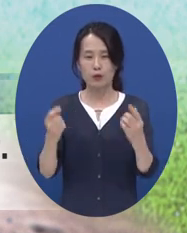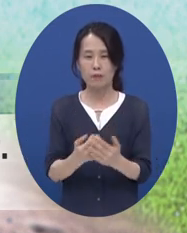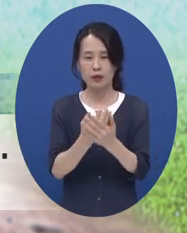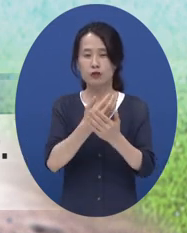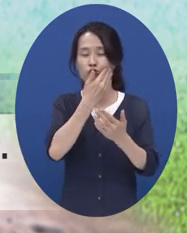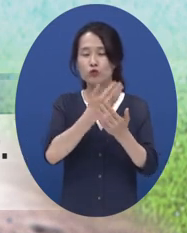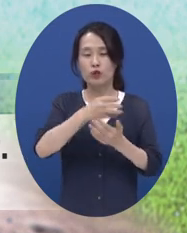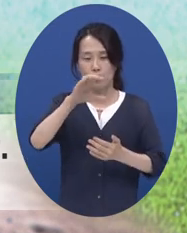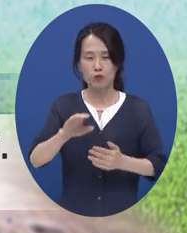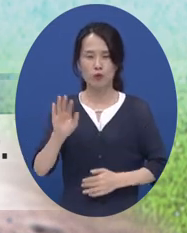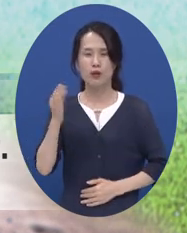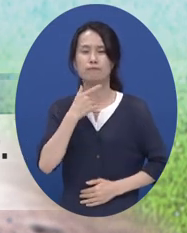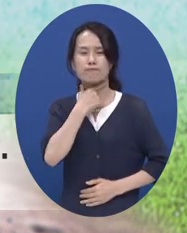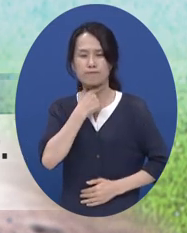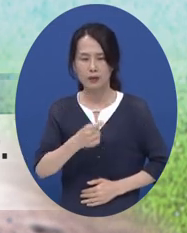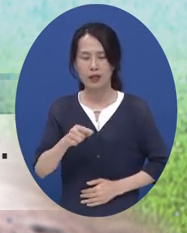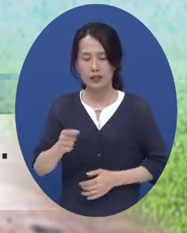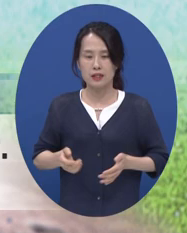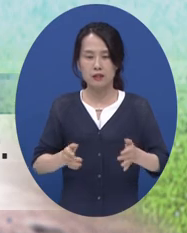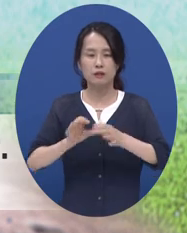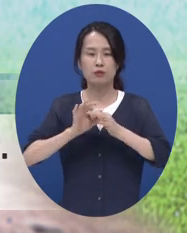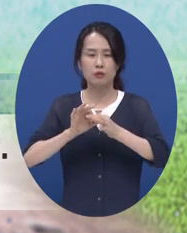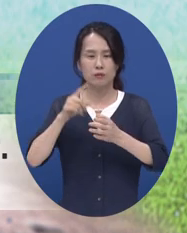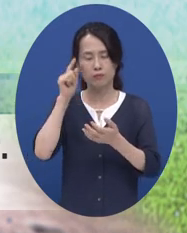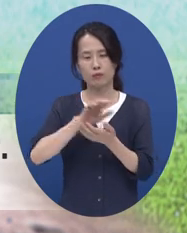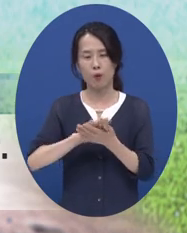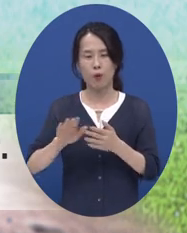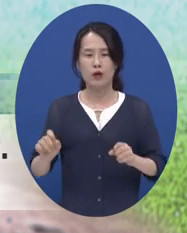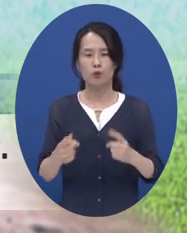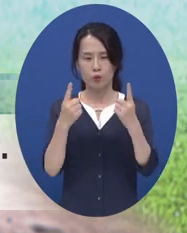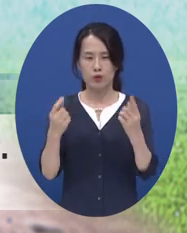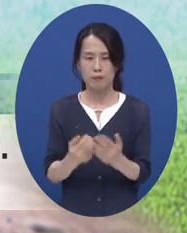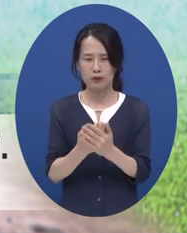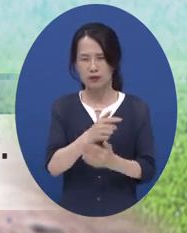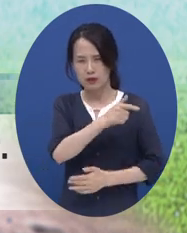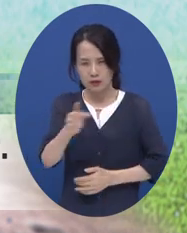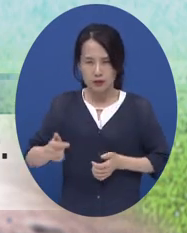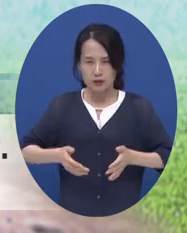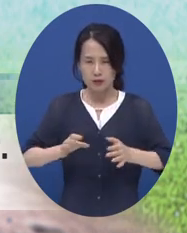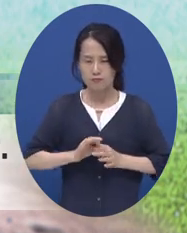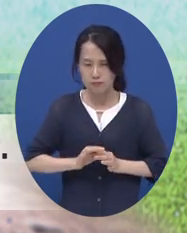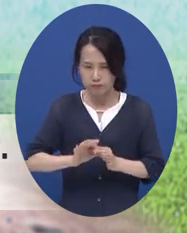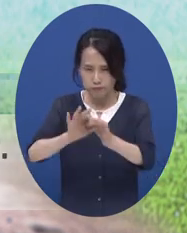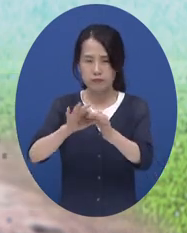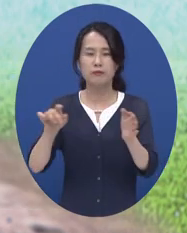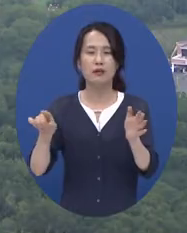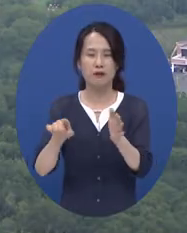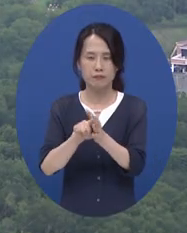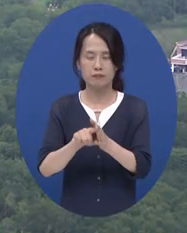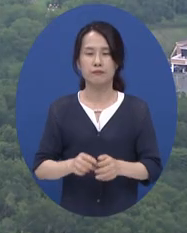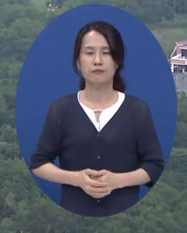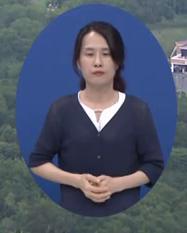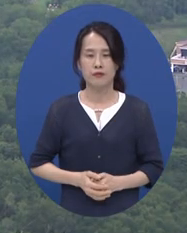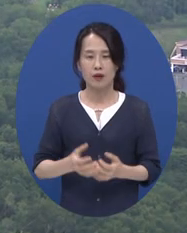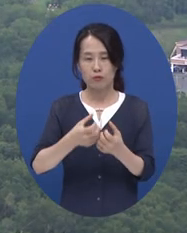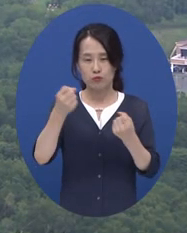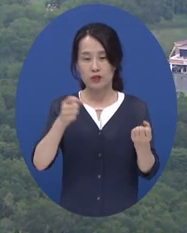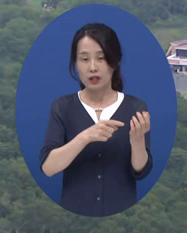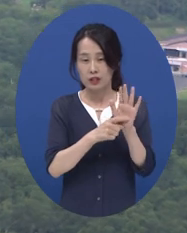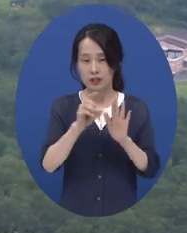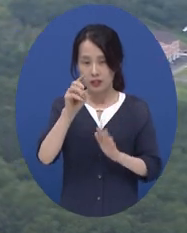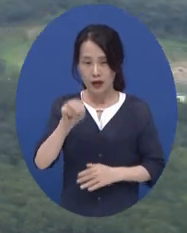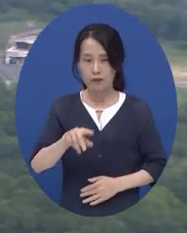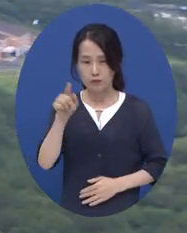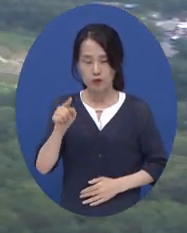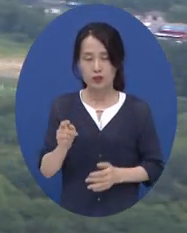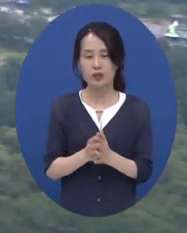되기를 진심으로 소망합니다. 이 길을 통해서 평화와 공동 번영의 큰 길이 이어질 것으로 믿습니다. 분단의